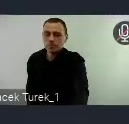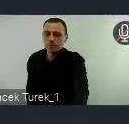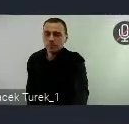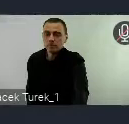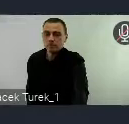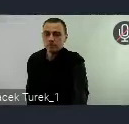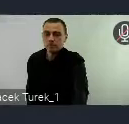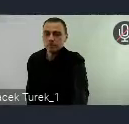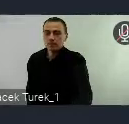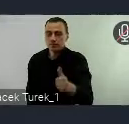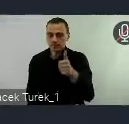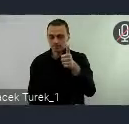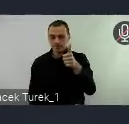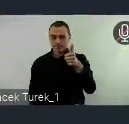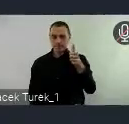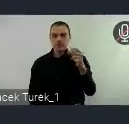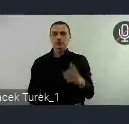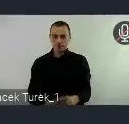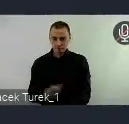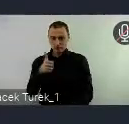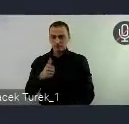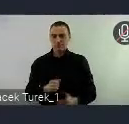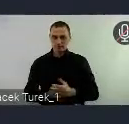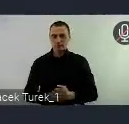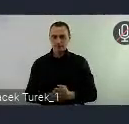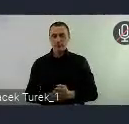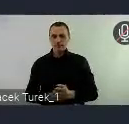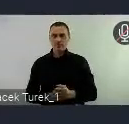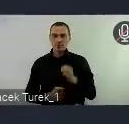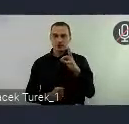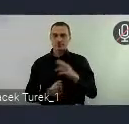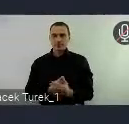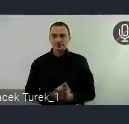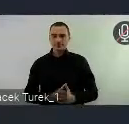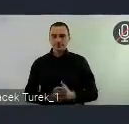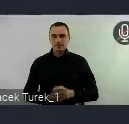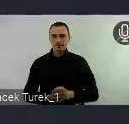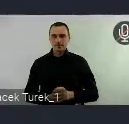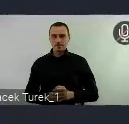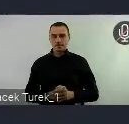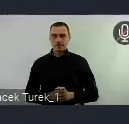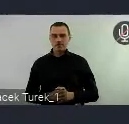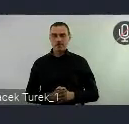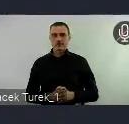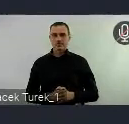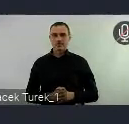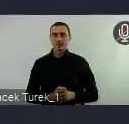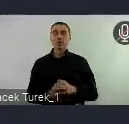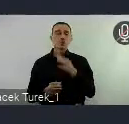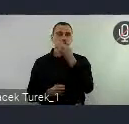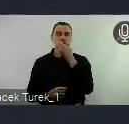jest w spowalniać dobrze ja będę mówił wolniej Gdybym mówił za szybko pojawiło się pytanie